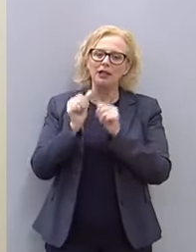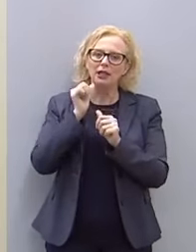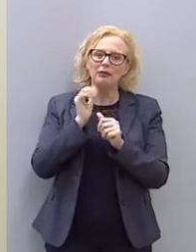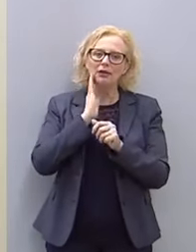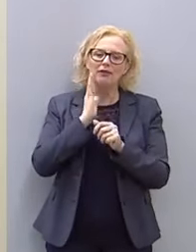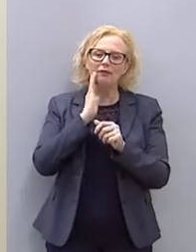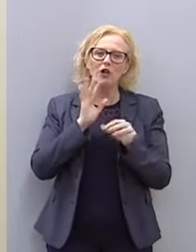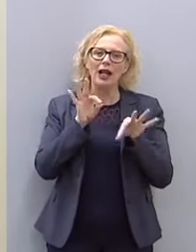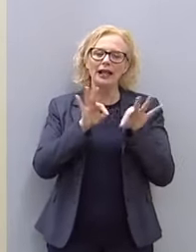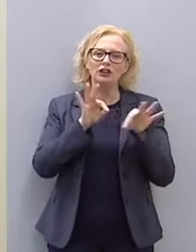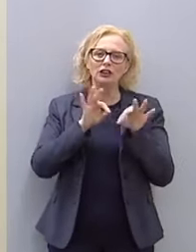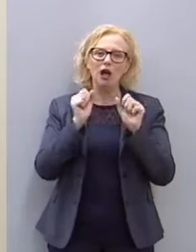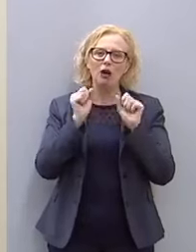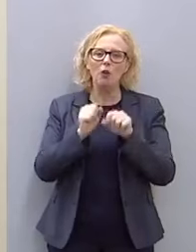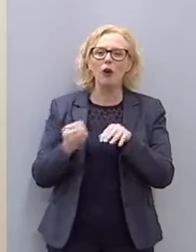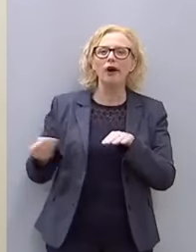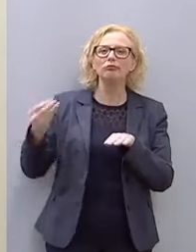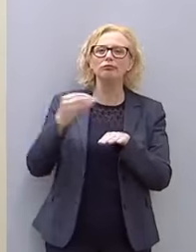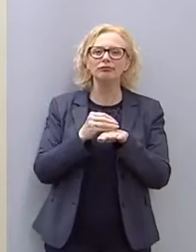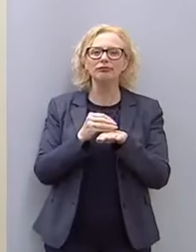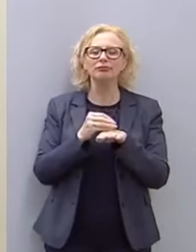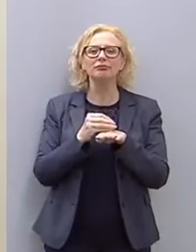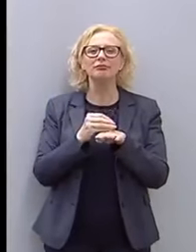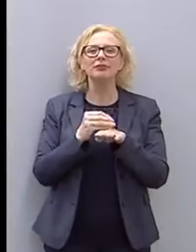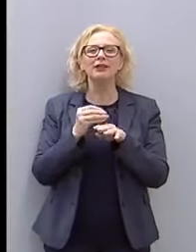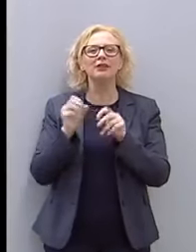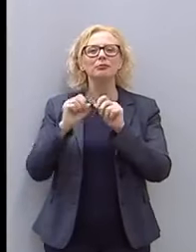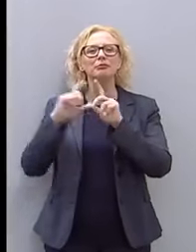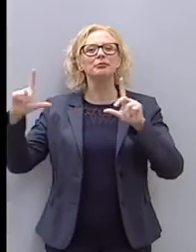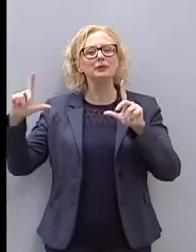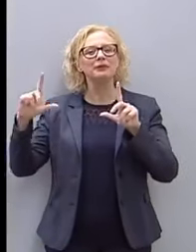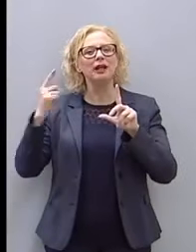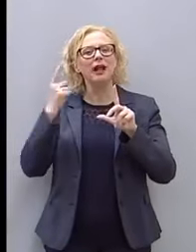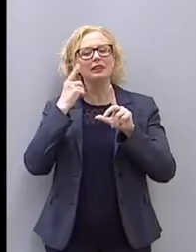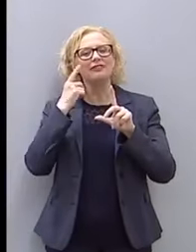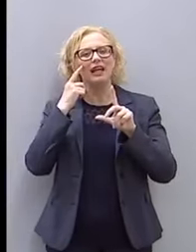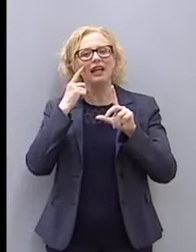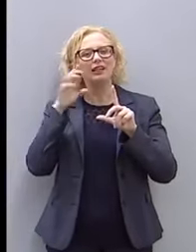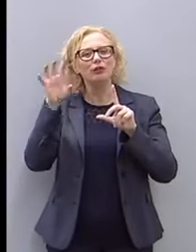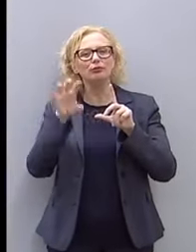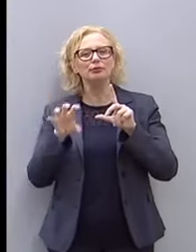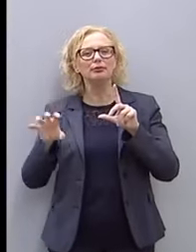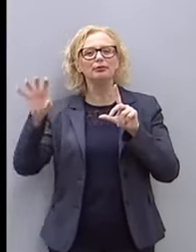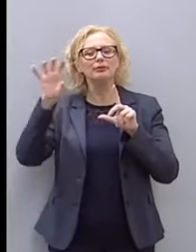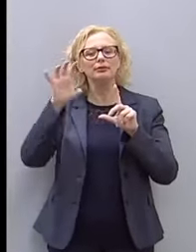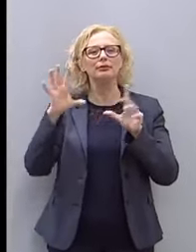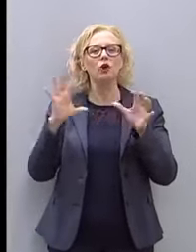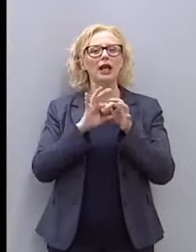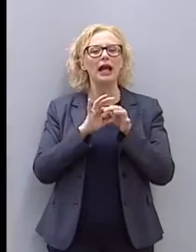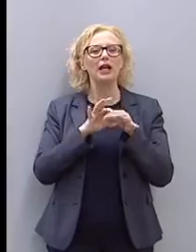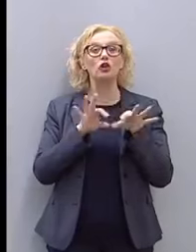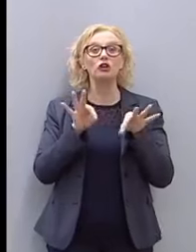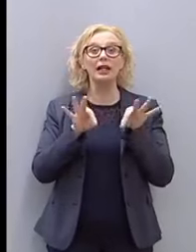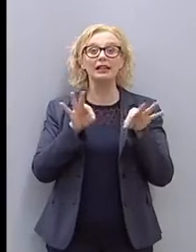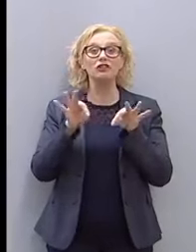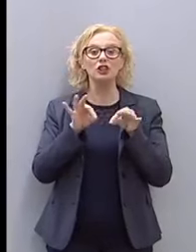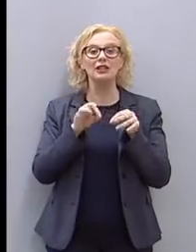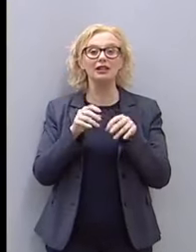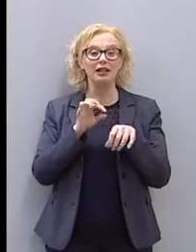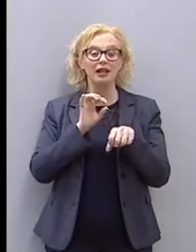aggiungere un altro tassello se mostriamo una cartina per quanto riguarda le strategie di contenimento